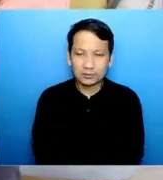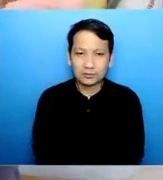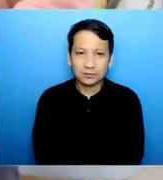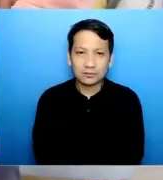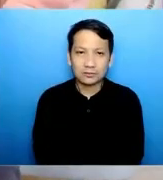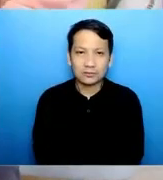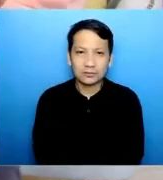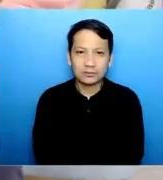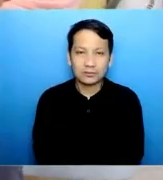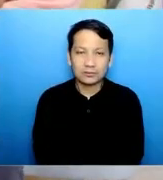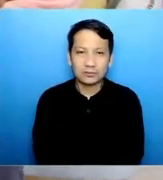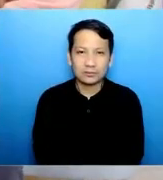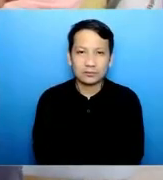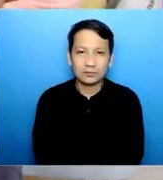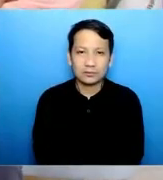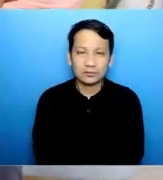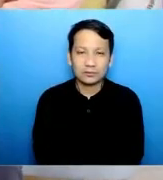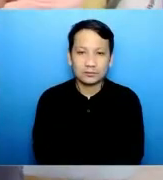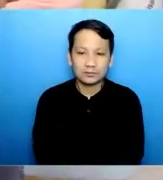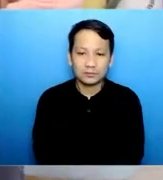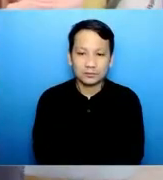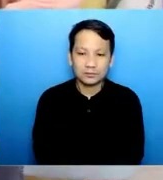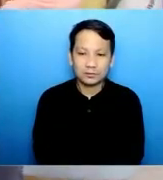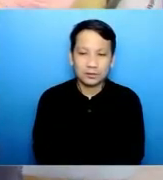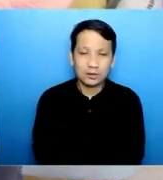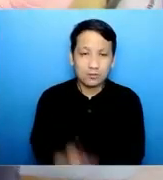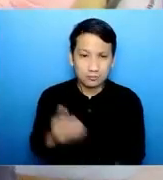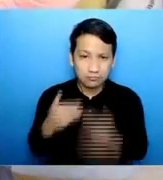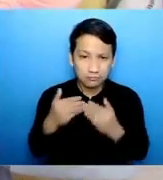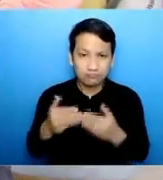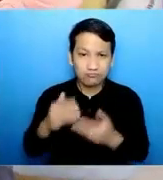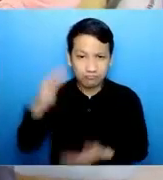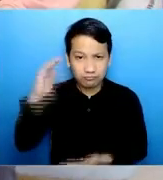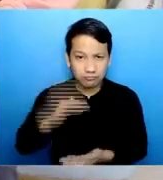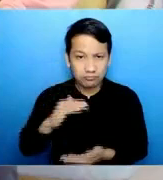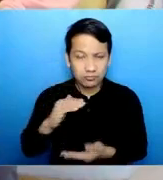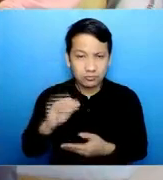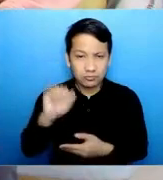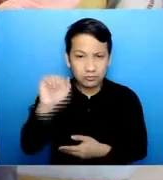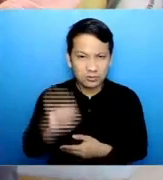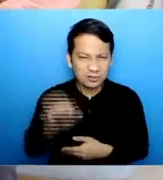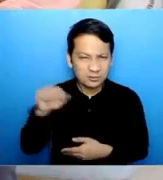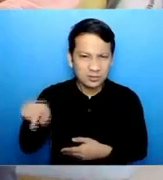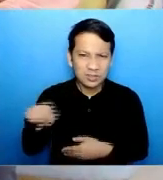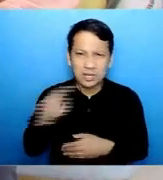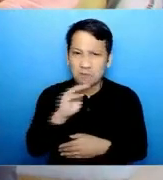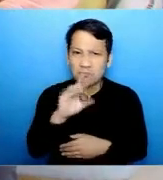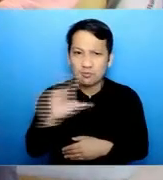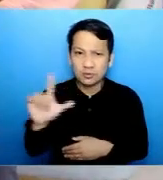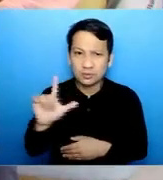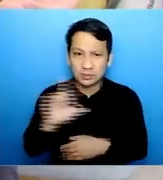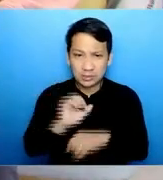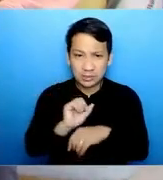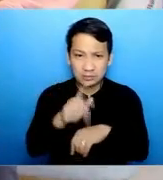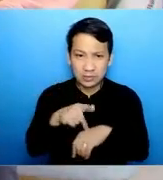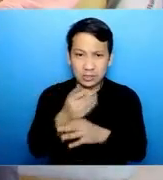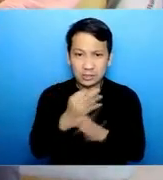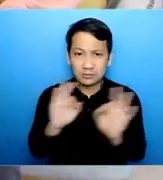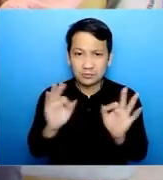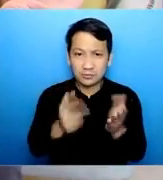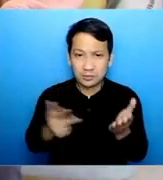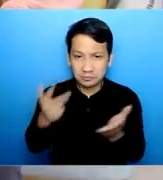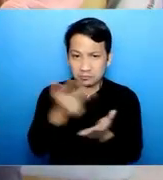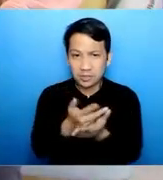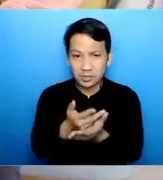Pinahari ng ilang lugar down south dahil sa walang tigil na pag-ulan kahapon. Ang isang mall sa Las Piñas nag-offer ng free overnight parking at